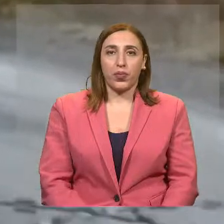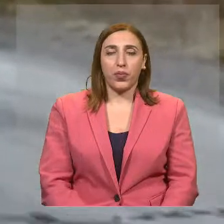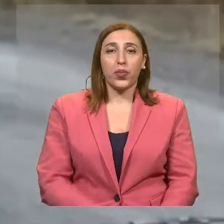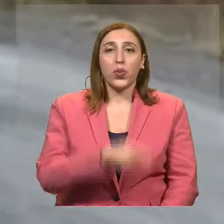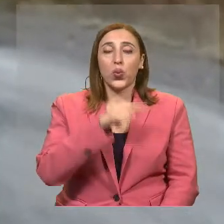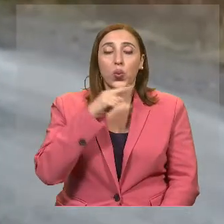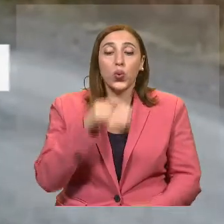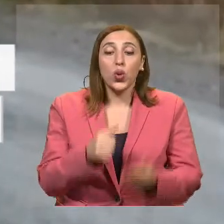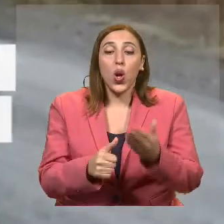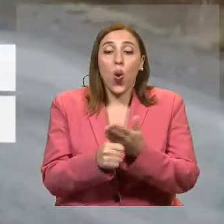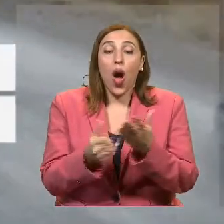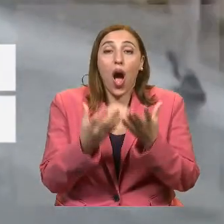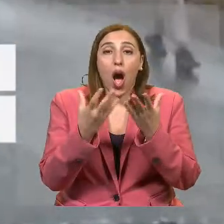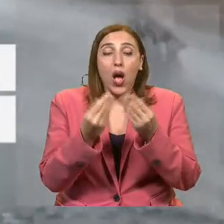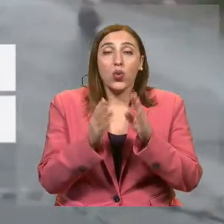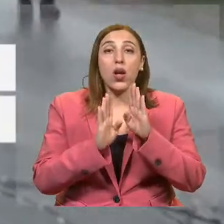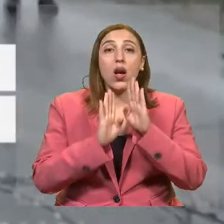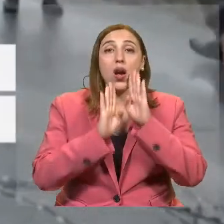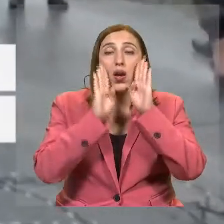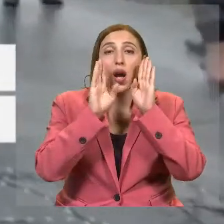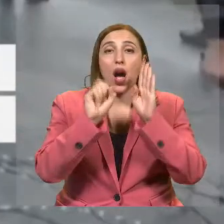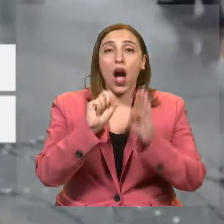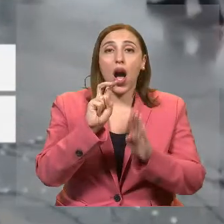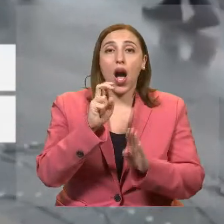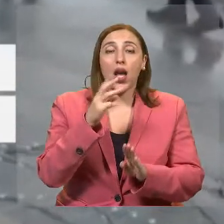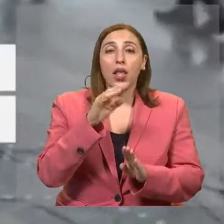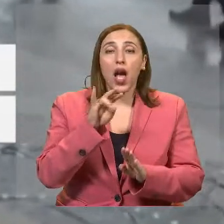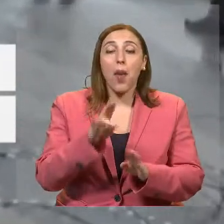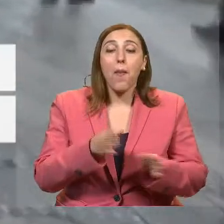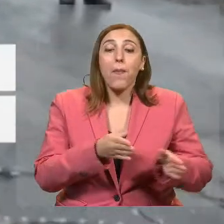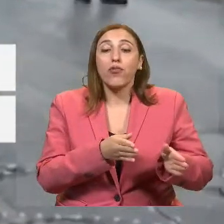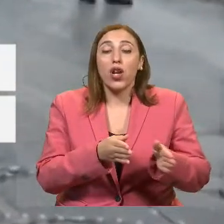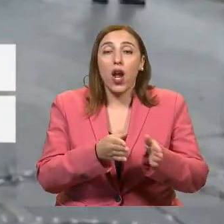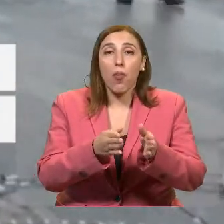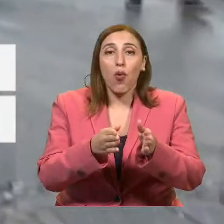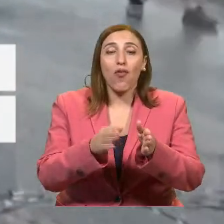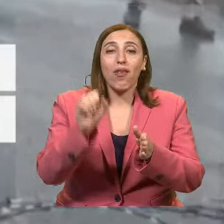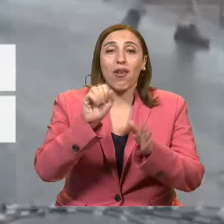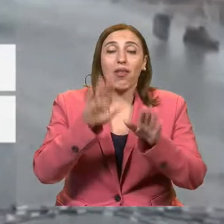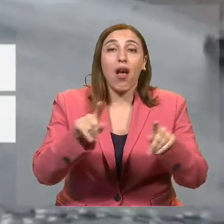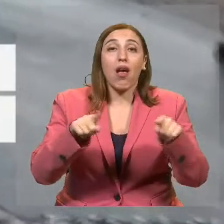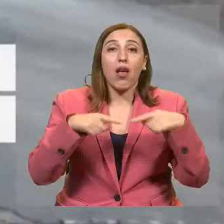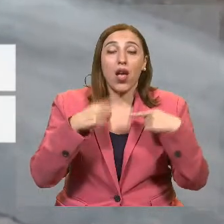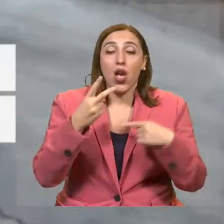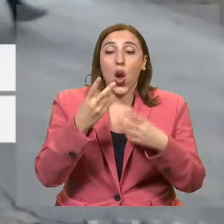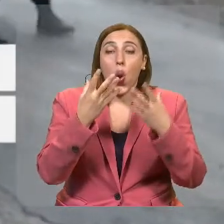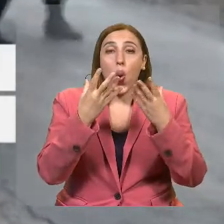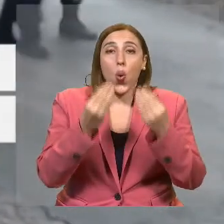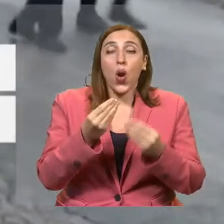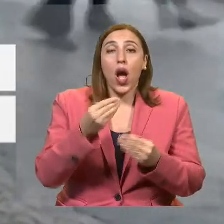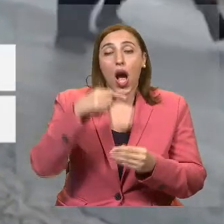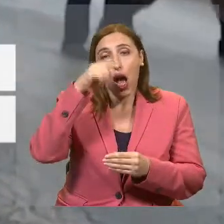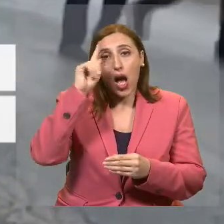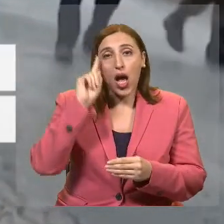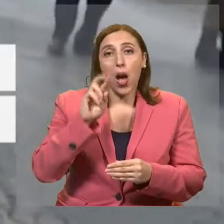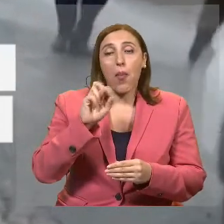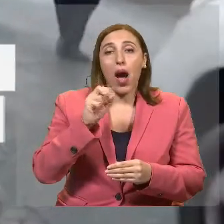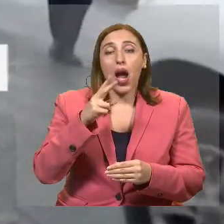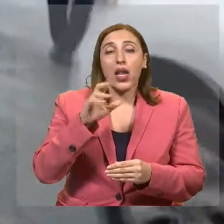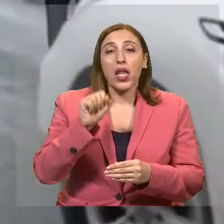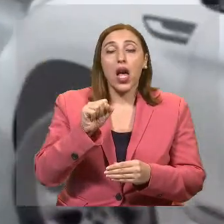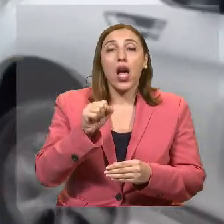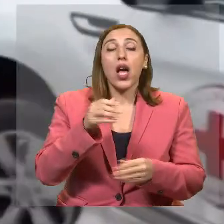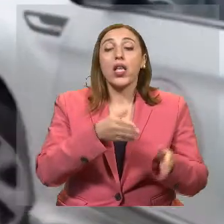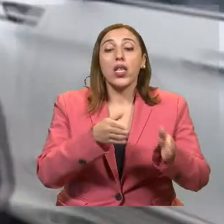Ռուսական օգնությունն այսօր վաղ առավոտյան աղդամի ճանապարհով մտել է Ստեփանակերտ։ Երկու օր ադրբեջանական բարդայում սպասող բեռնատարն